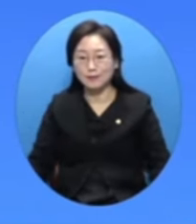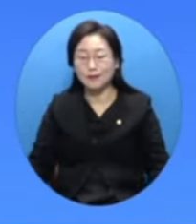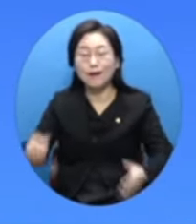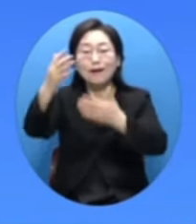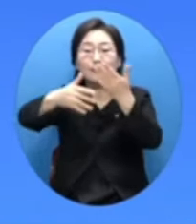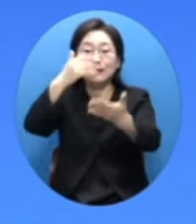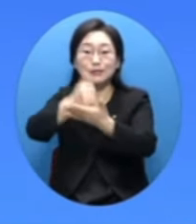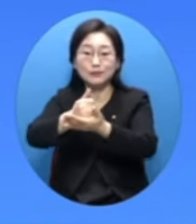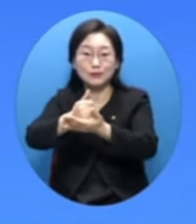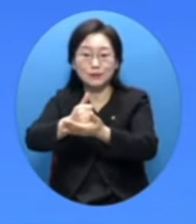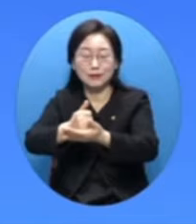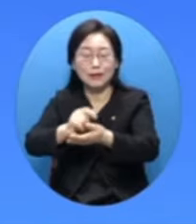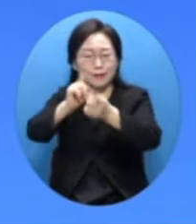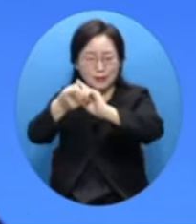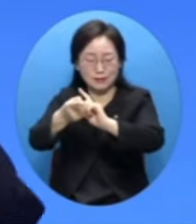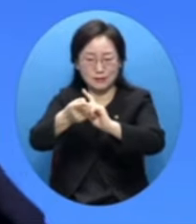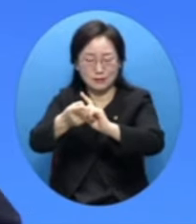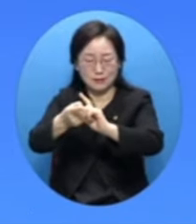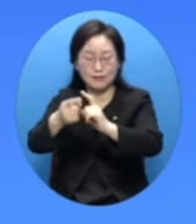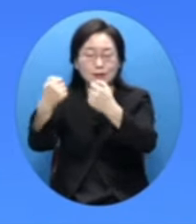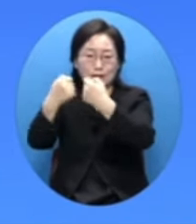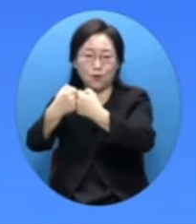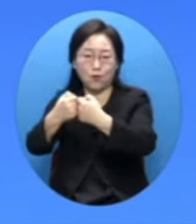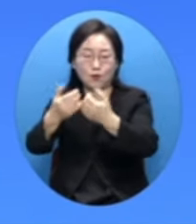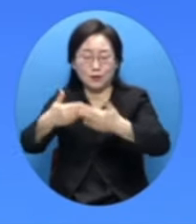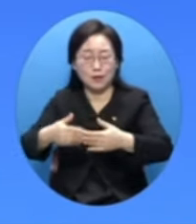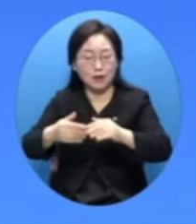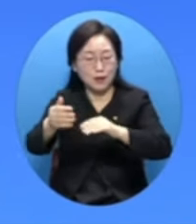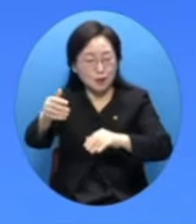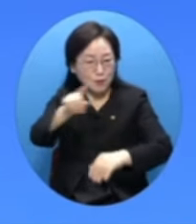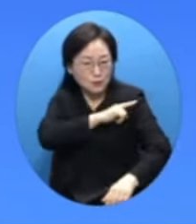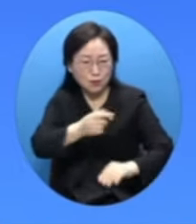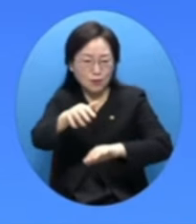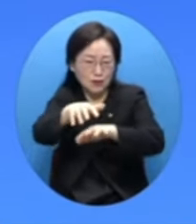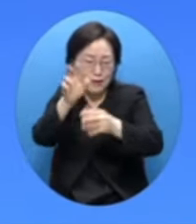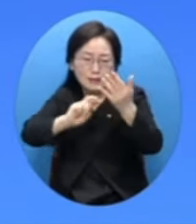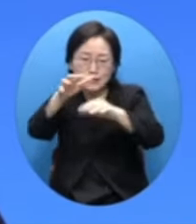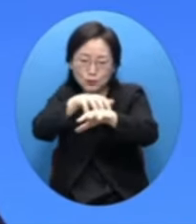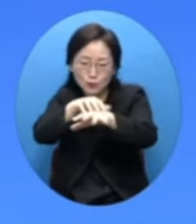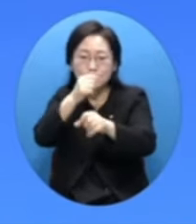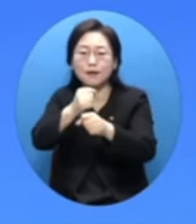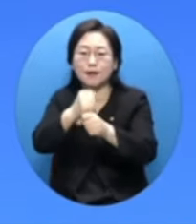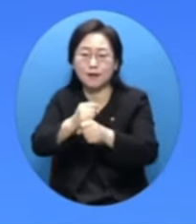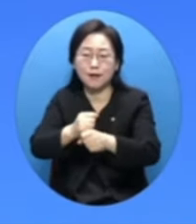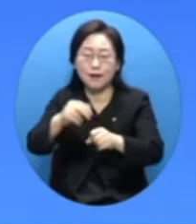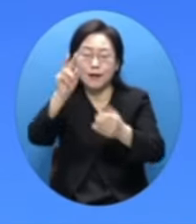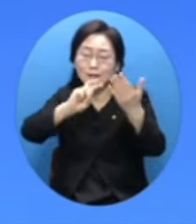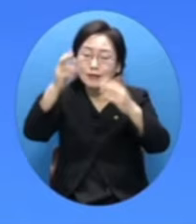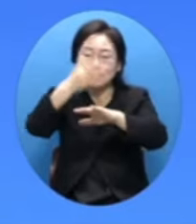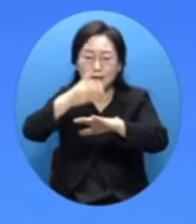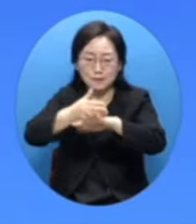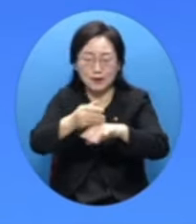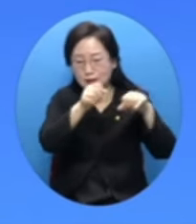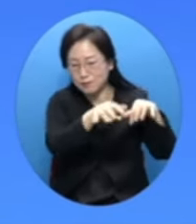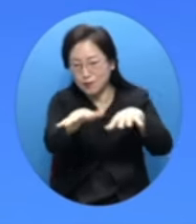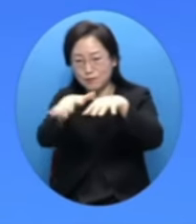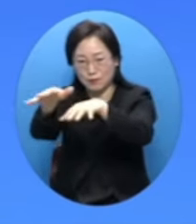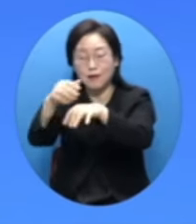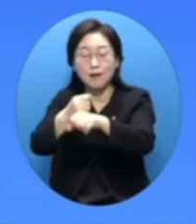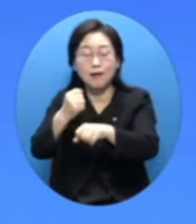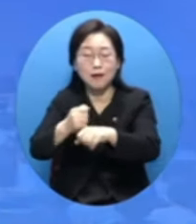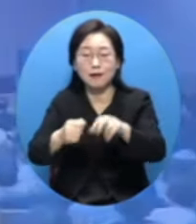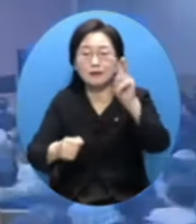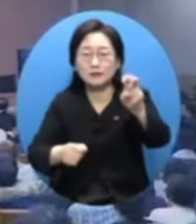하나님이 우리 대신하여 싸워줄 것이니 이제는 찬양대를 조직하라. 찬양대를 조직해서 찬양과 감사로 나가자. 그래서